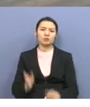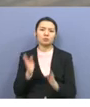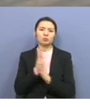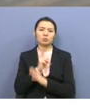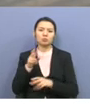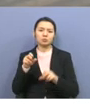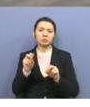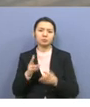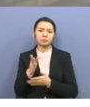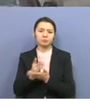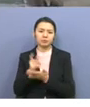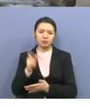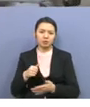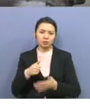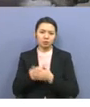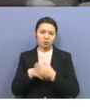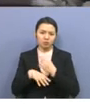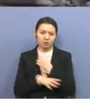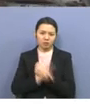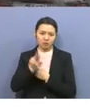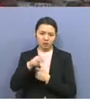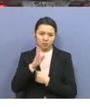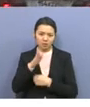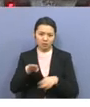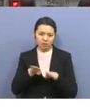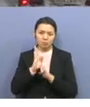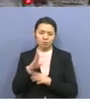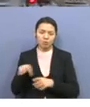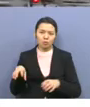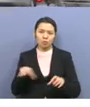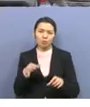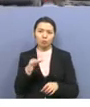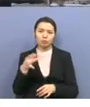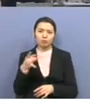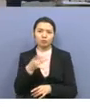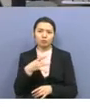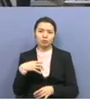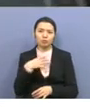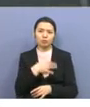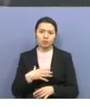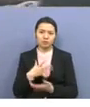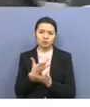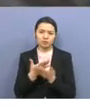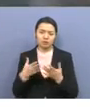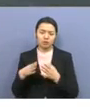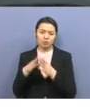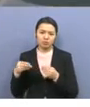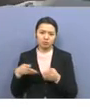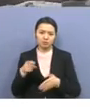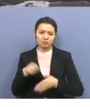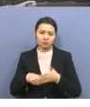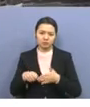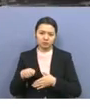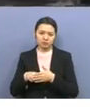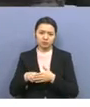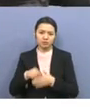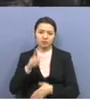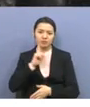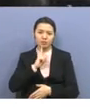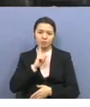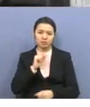райы желтоқсан айының аяғына дейін сақталатын көрінеді. Көктайғақ салдарынан облыс аумағындағы республикалық маңыздағы бірқатар автожолдар жабылып, көлік қозғалысы